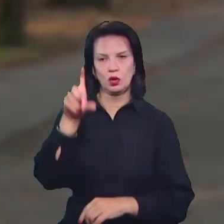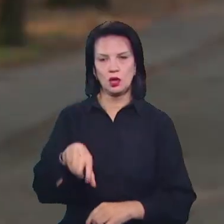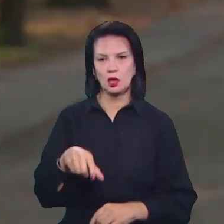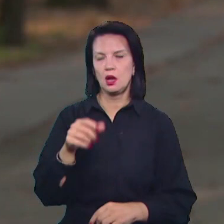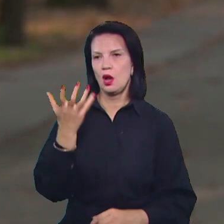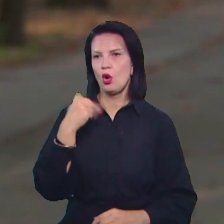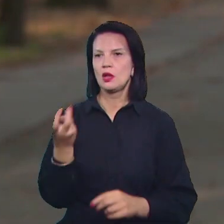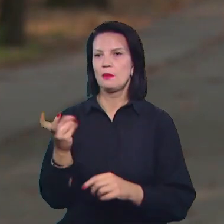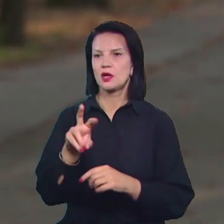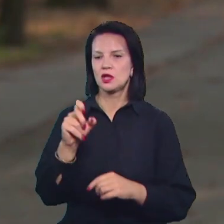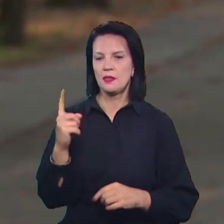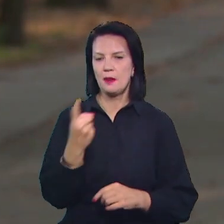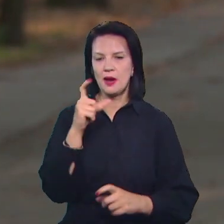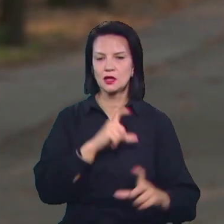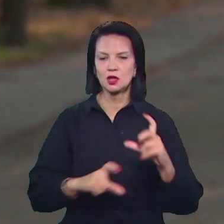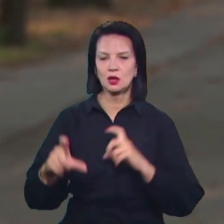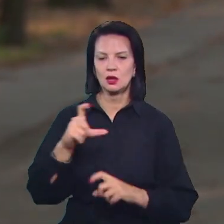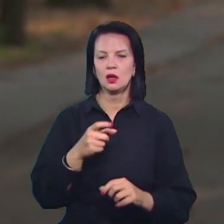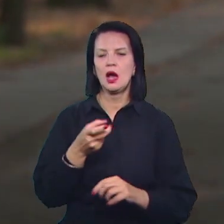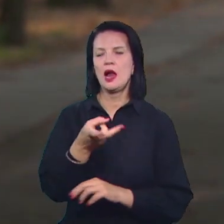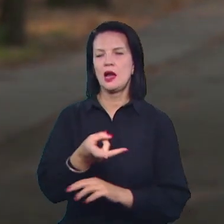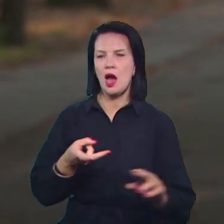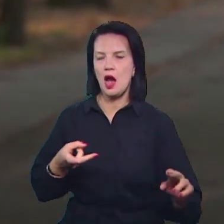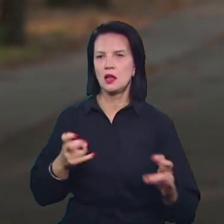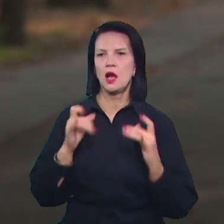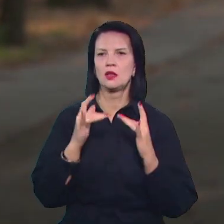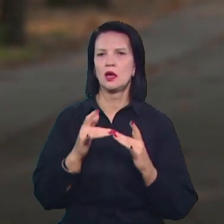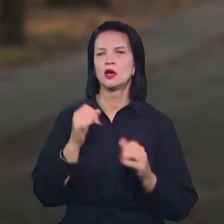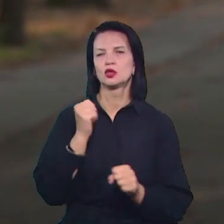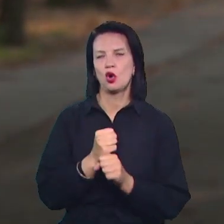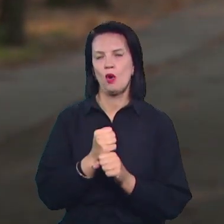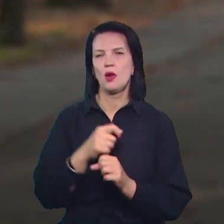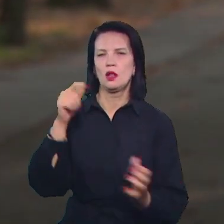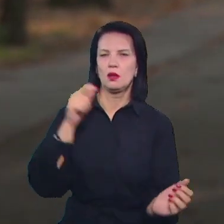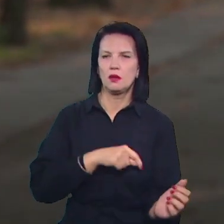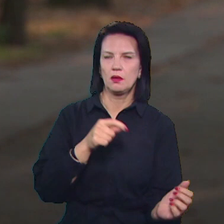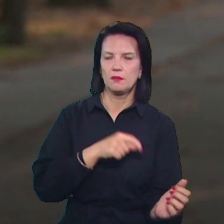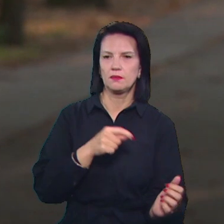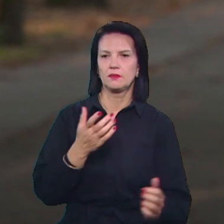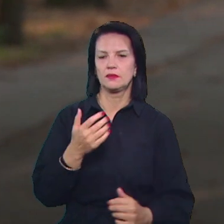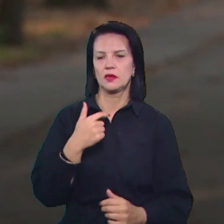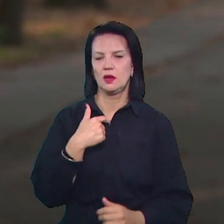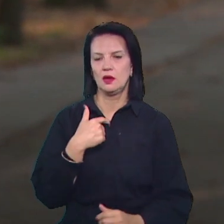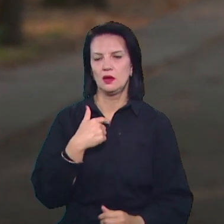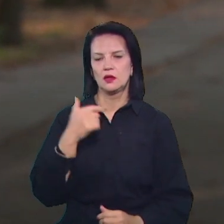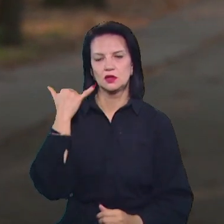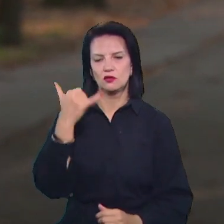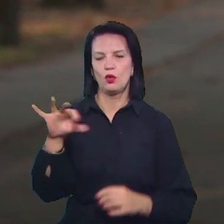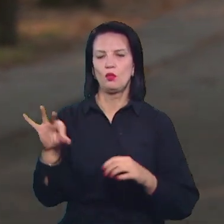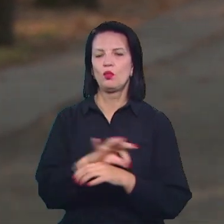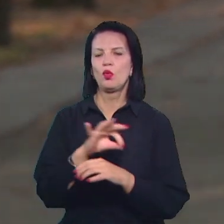хімію, лягла на кушетку, все зробили, мені поставили капельницю, дзвонить чоловік, ну що ти